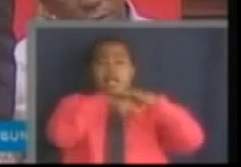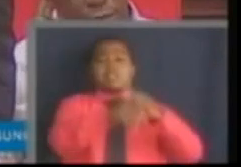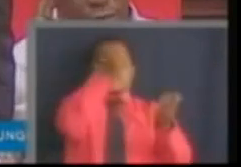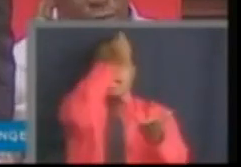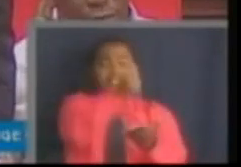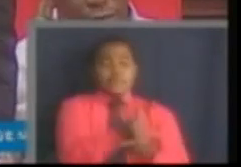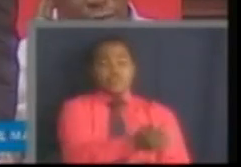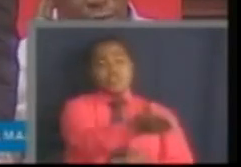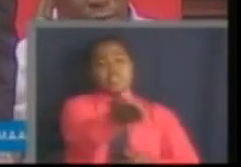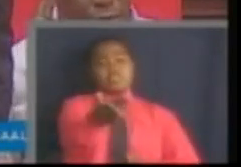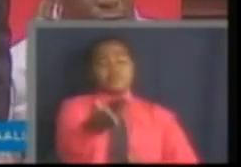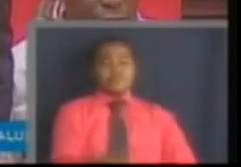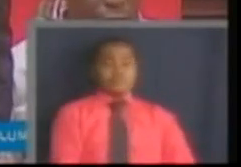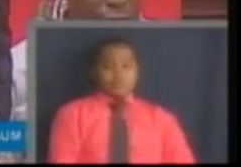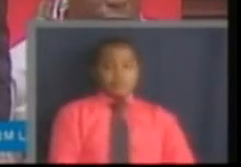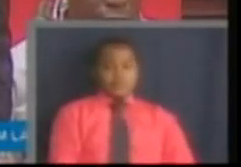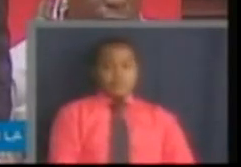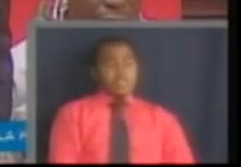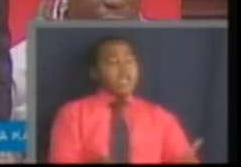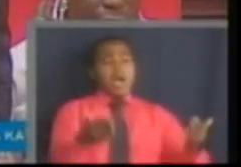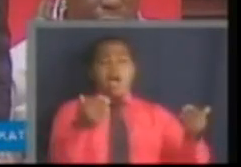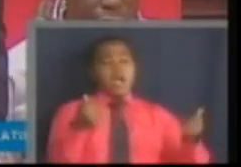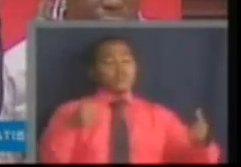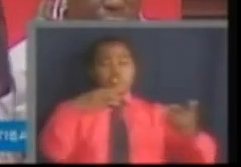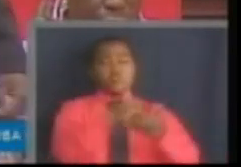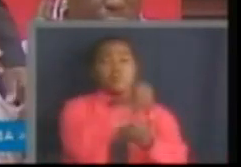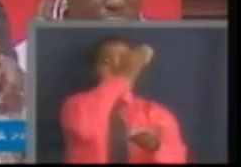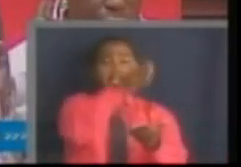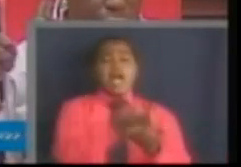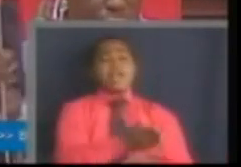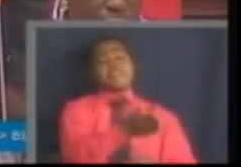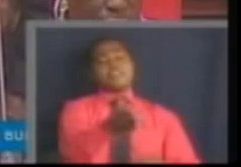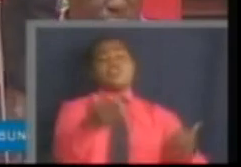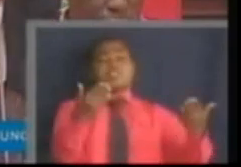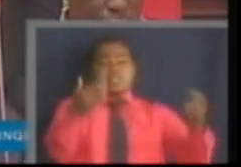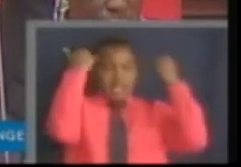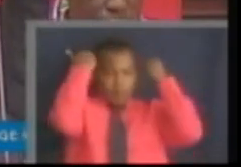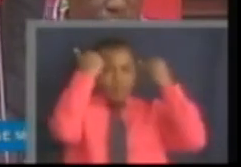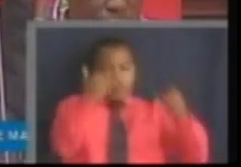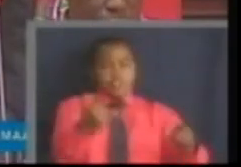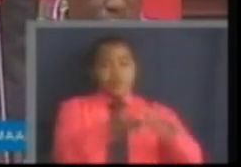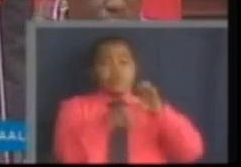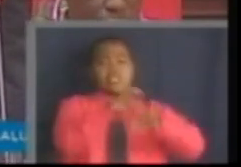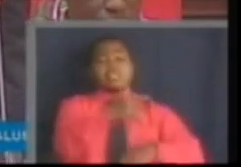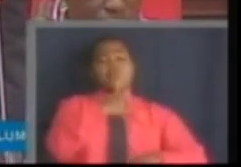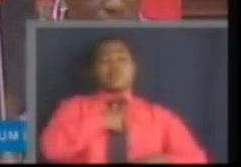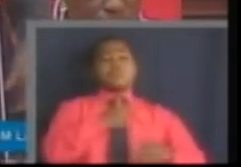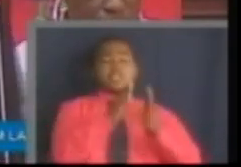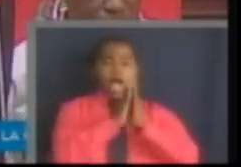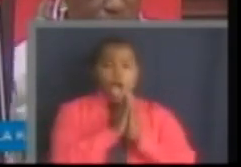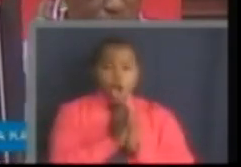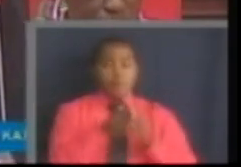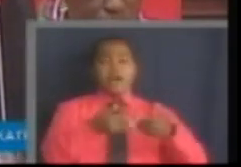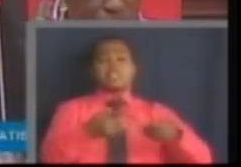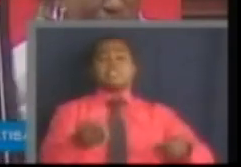yetu, hata hatutaweza kupata haki. Kwa hiyo mwenyekiti, ningeomba kiti chako kiweze kuhakikisha